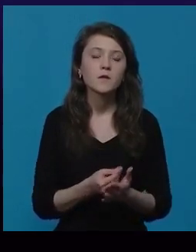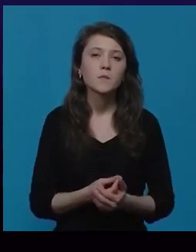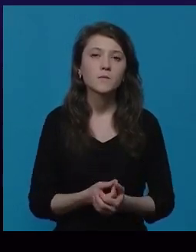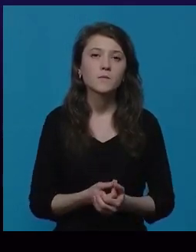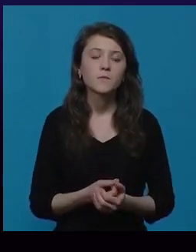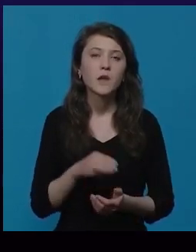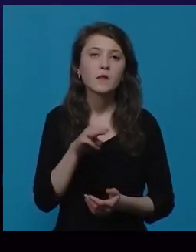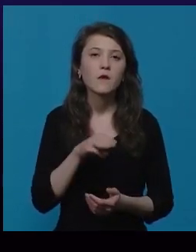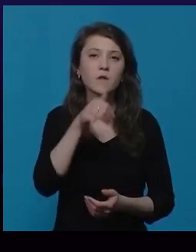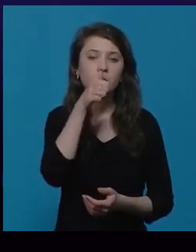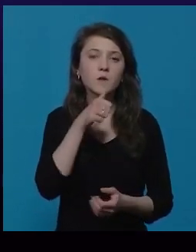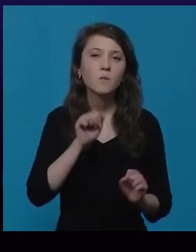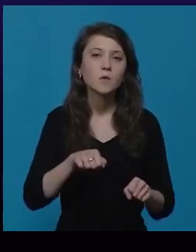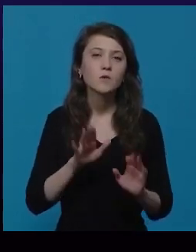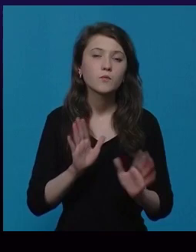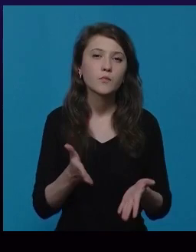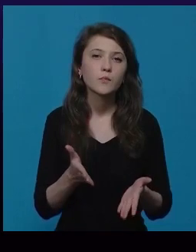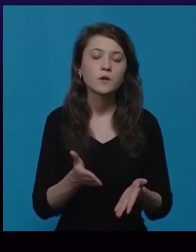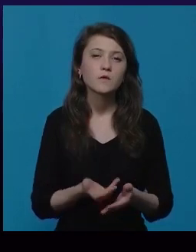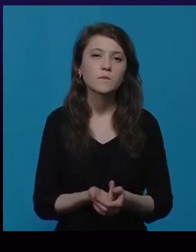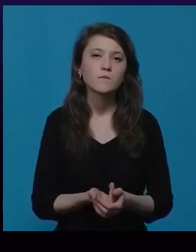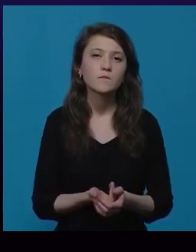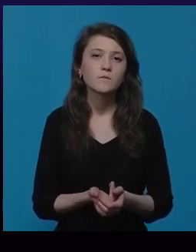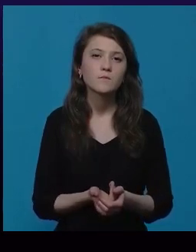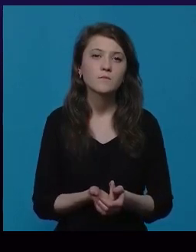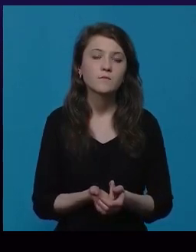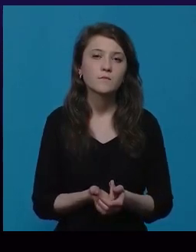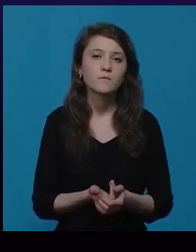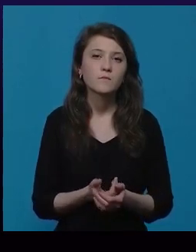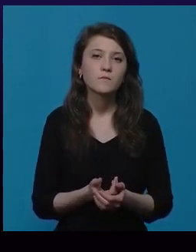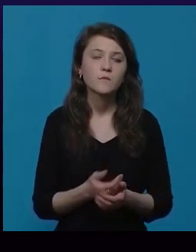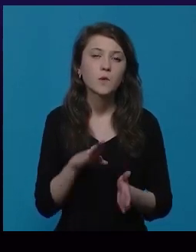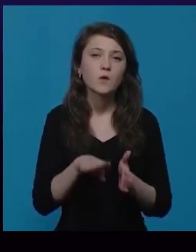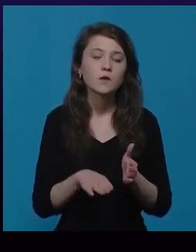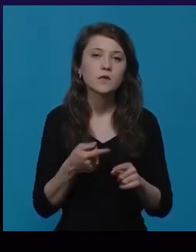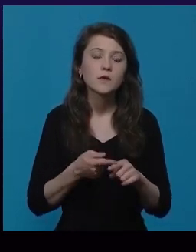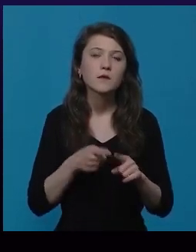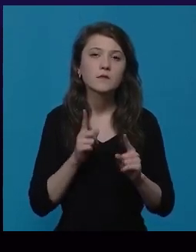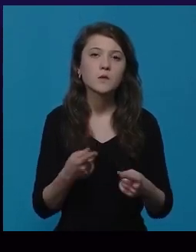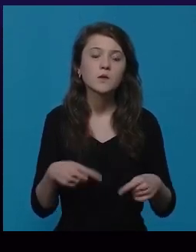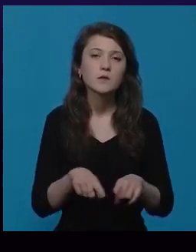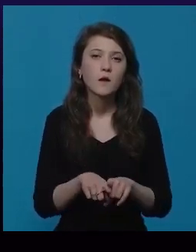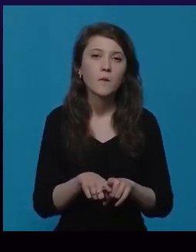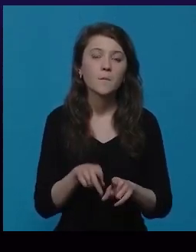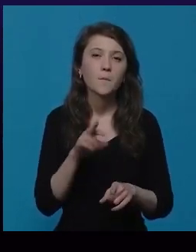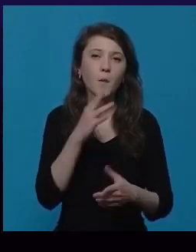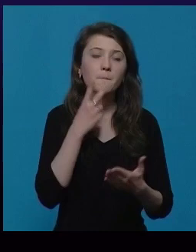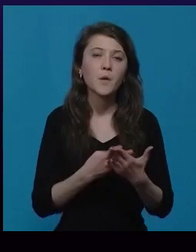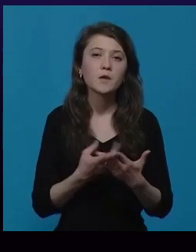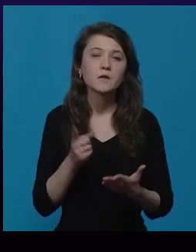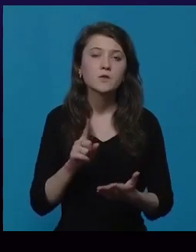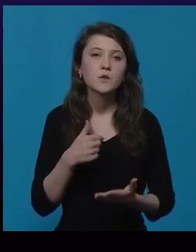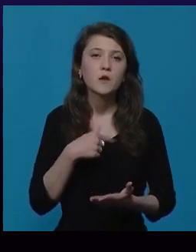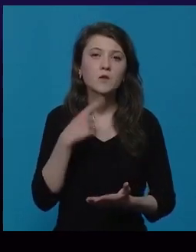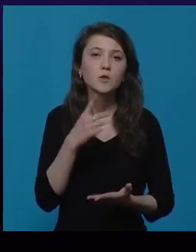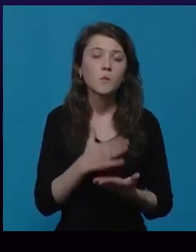Травень місяць, можливо, буде ще донизу підуть. Так, це дійсно так, бо по показниках те, що я ж кажу, що мало бути,